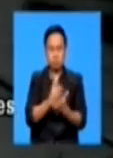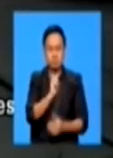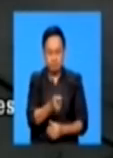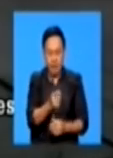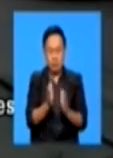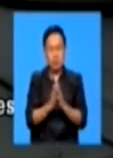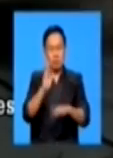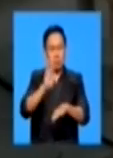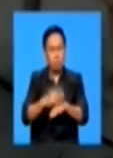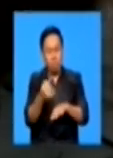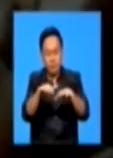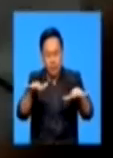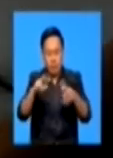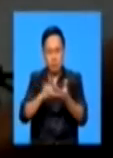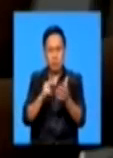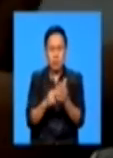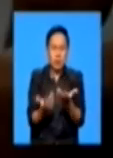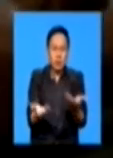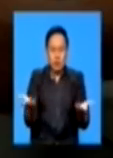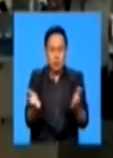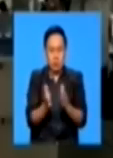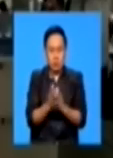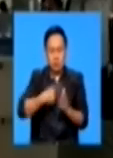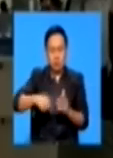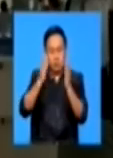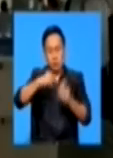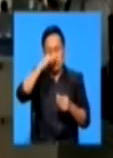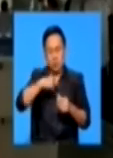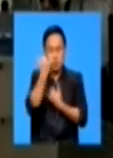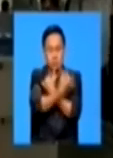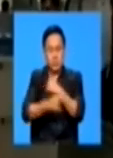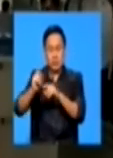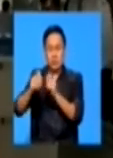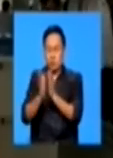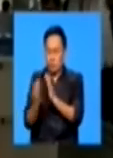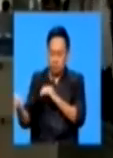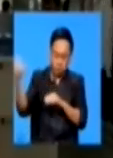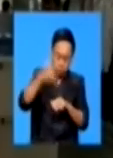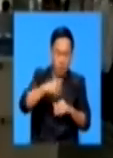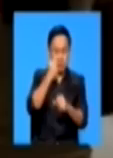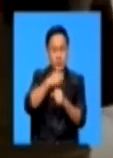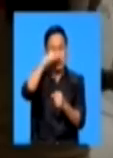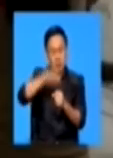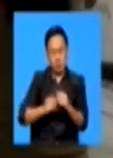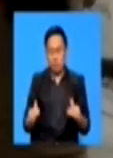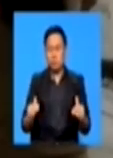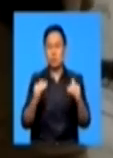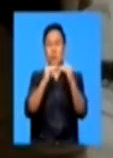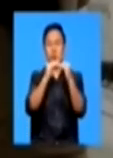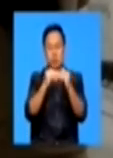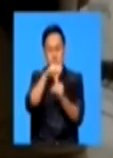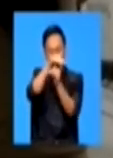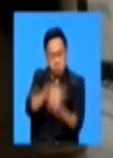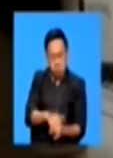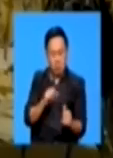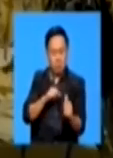ะครับก็ต้องควบคุมกันให้ได้แล้วกันนะทุกคนก็เป็นมนุษย์ทั้งนั้นแหละเราก็ต้องดูแลเขาให้ดีที่สุดนะอย่าไปเอาเปรียบเขานะการฆ่ามนุษย์เป็นสิ่งที่ร้าย